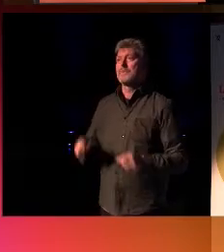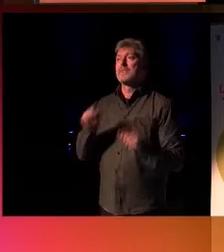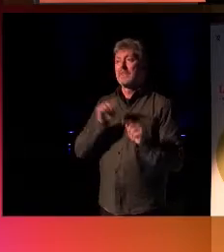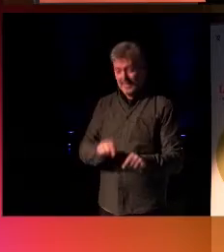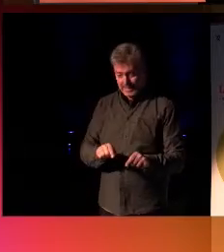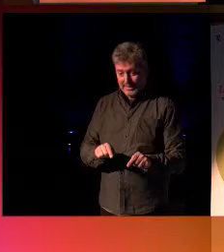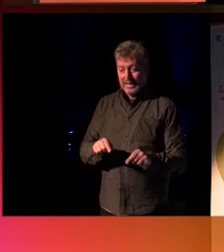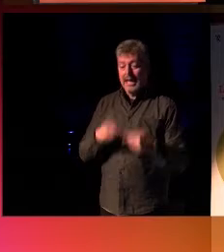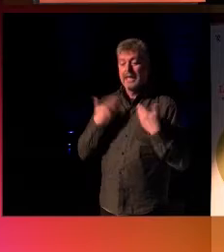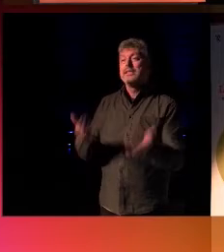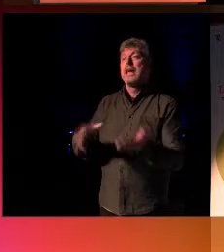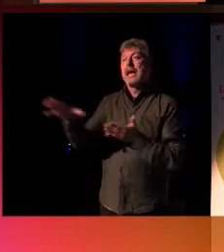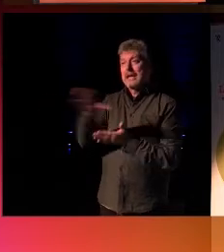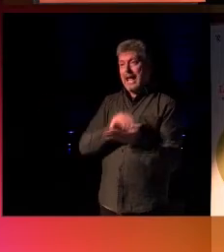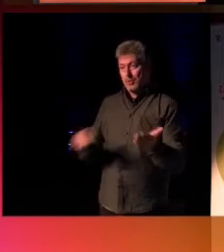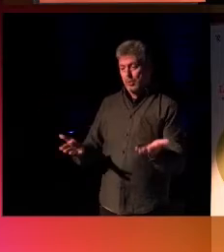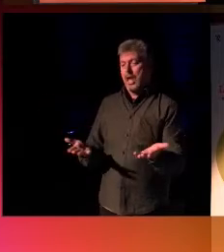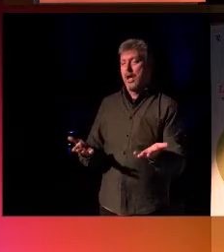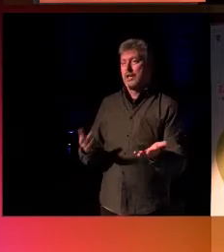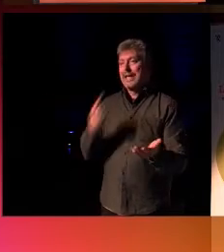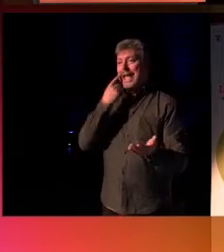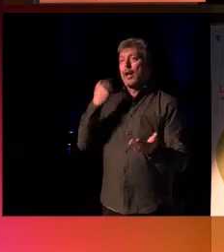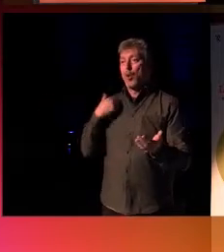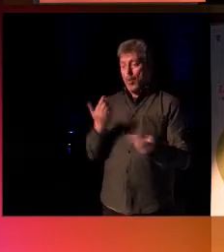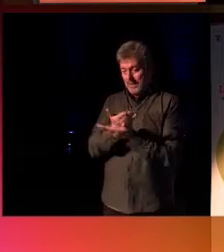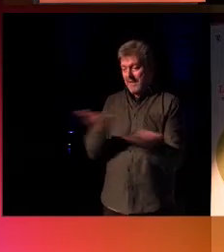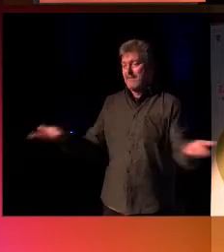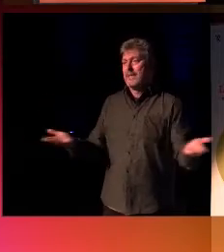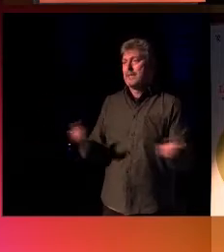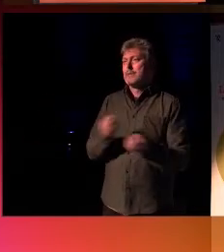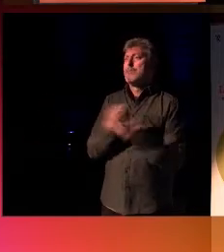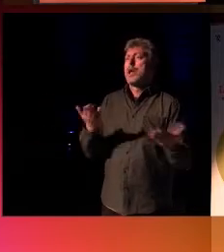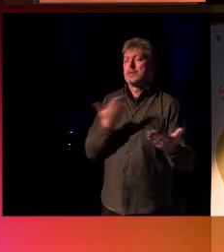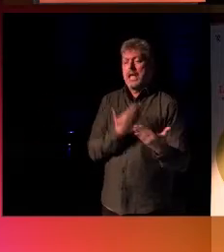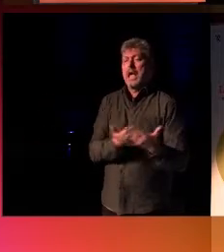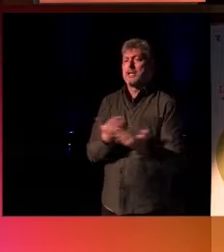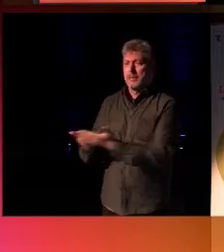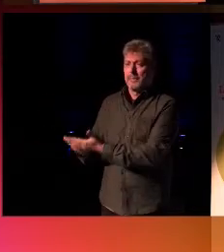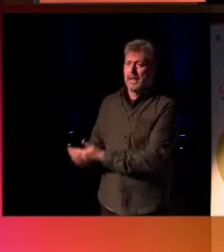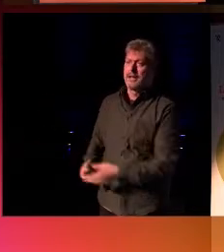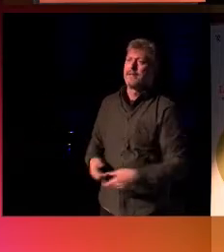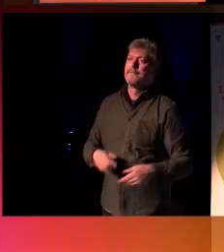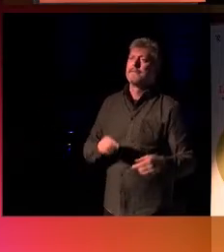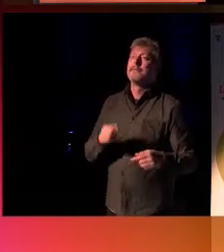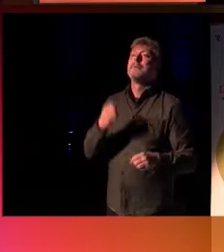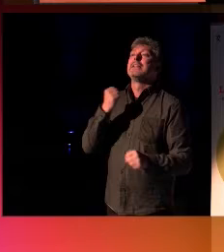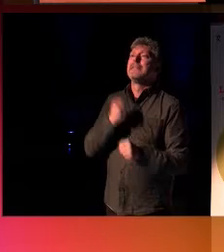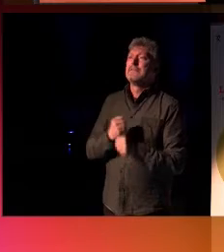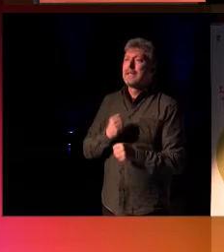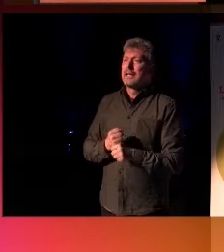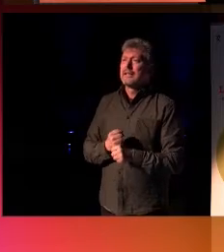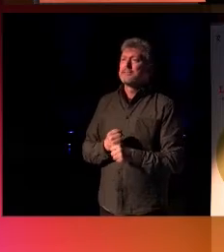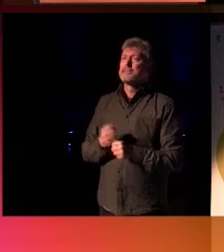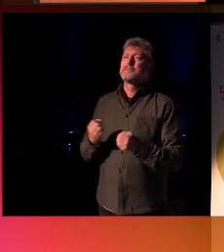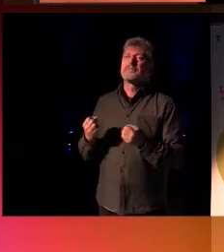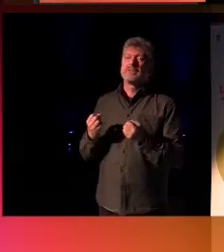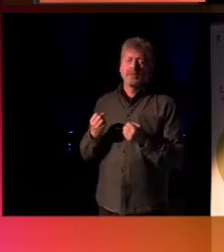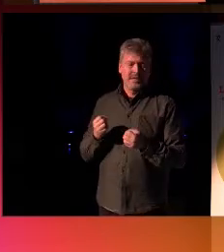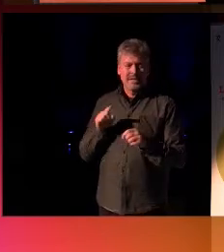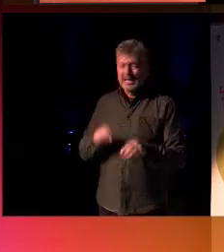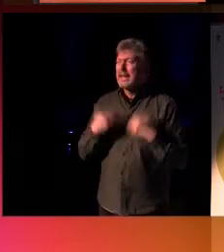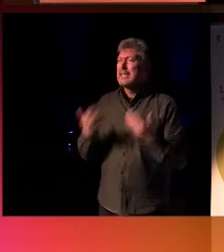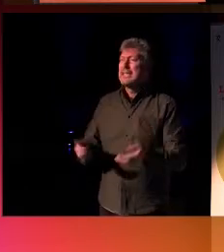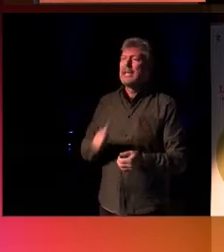resultater. Det ble vist i går en rekke eksempler på det. Realiteten er at det ofte gir